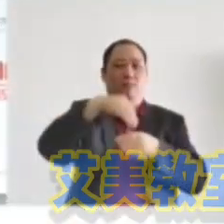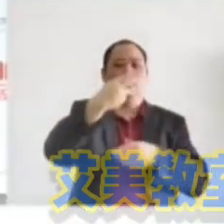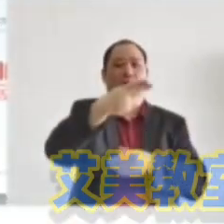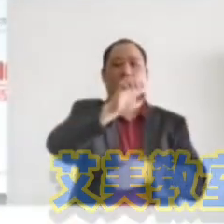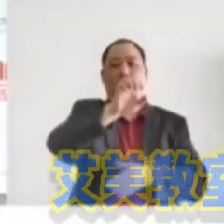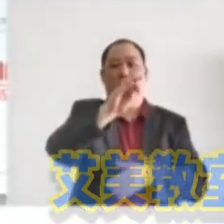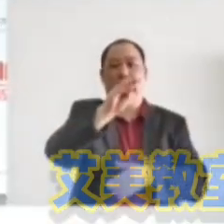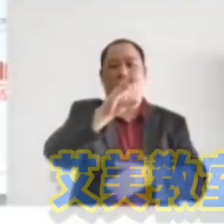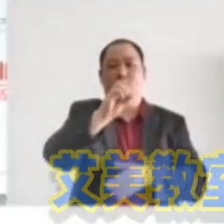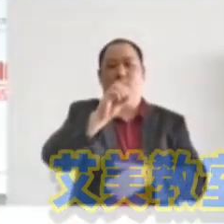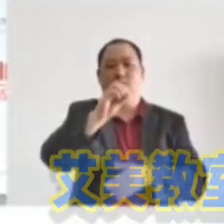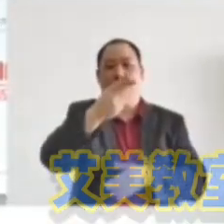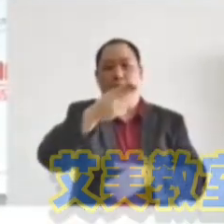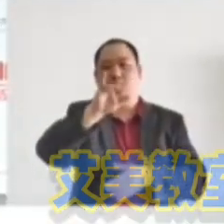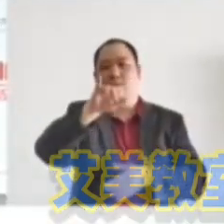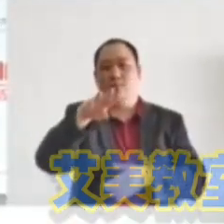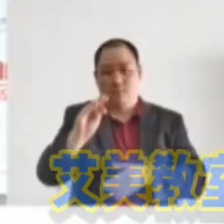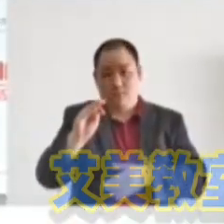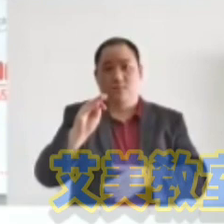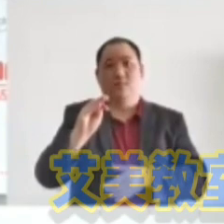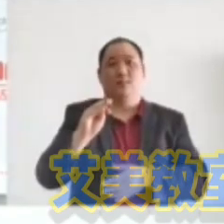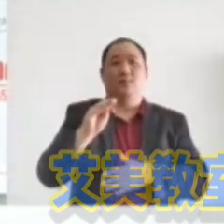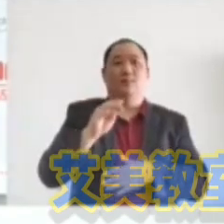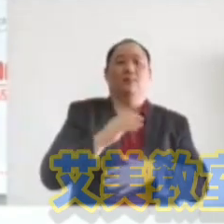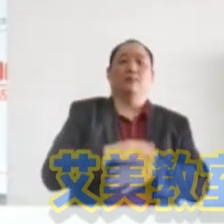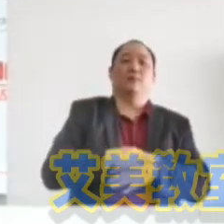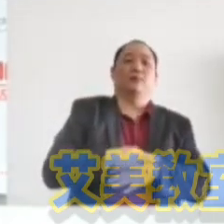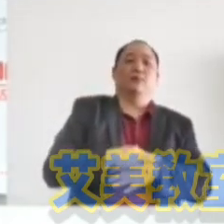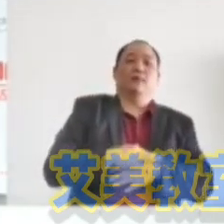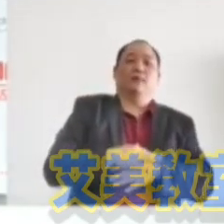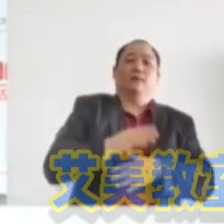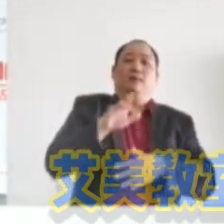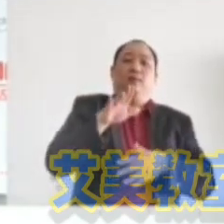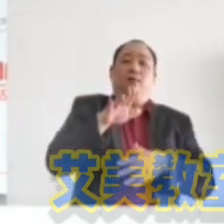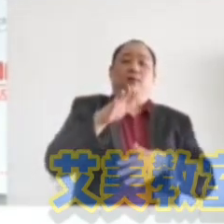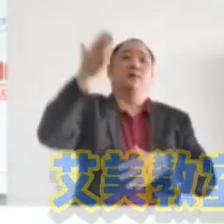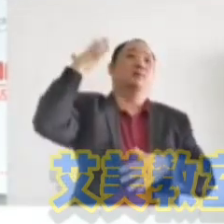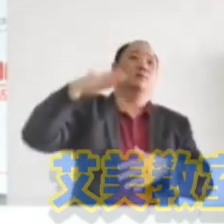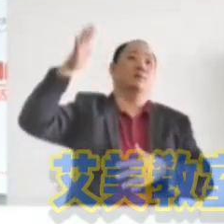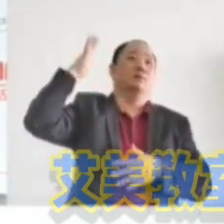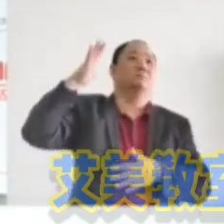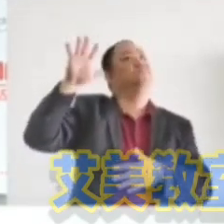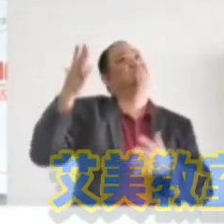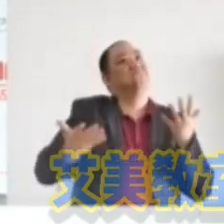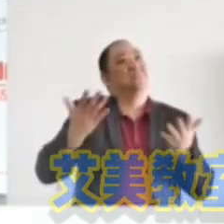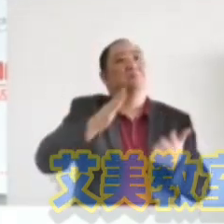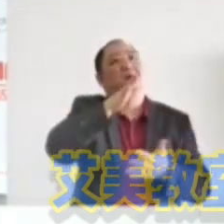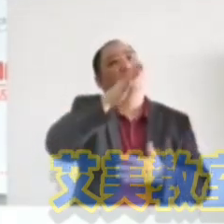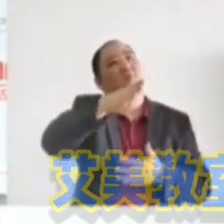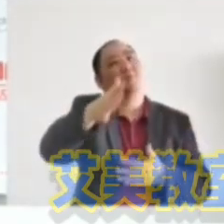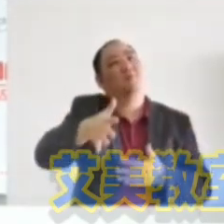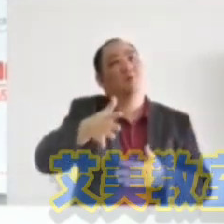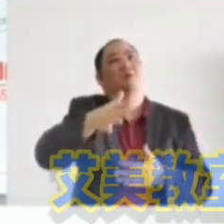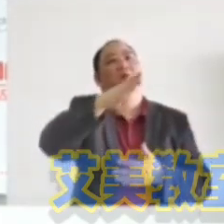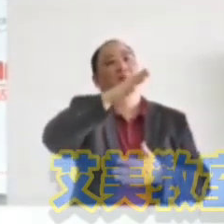个 combination。 首先呢，我们来看一下当归这个成分。如果之前你有跟婆婆、你的婆婆或者是你